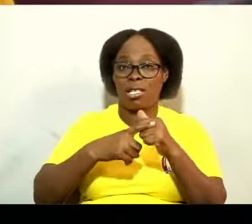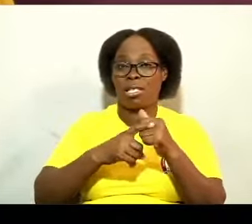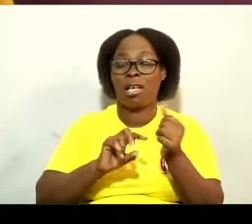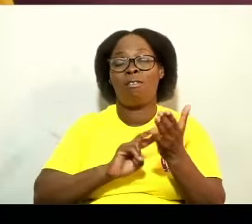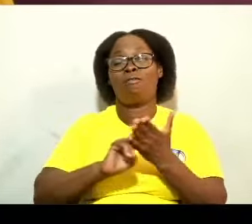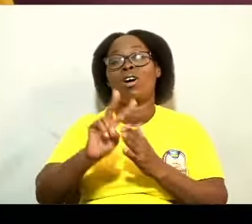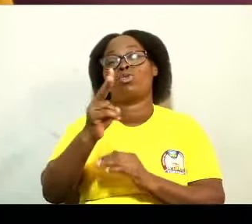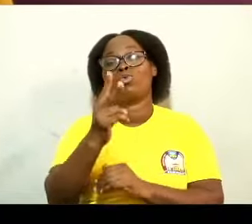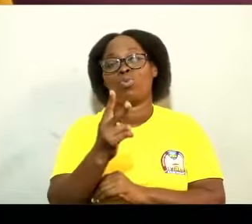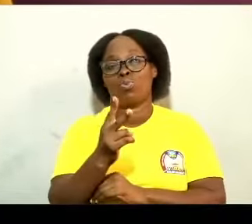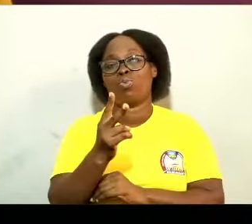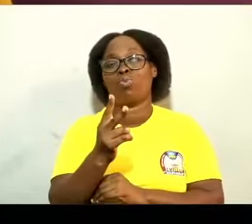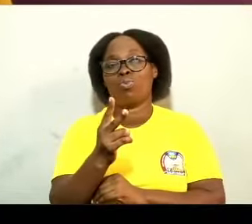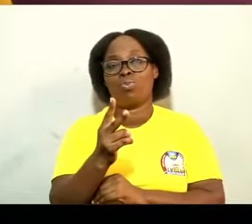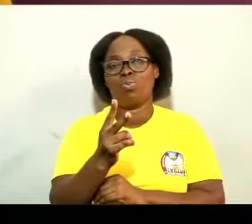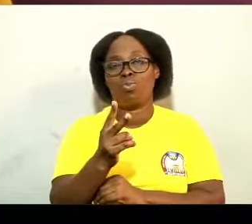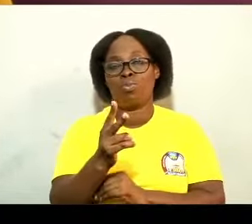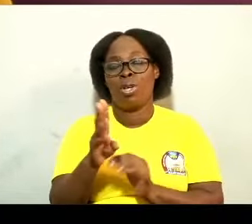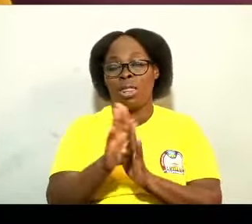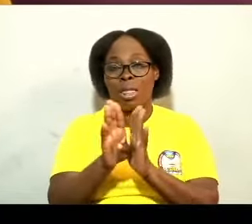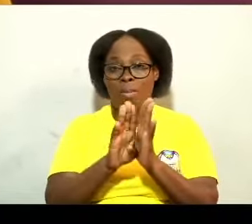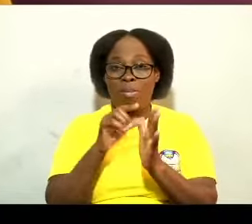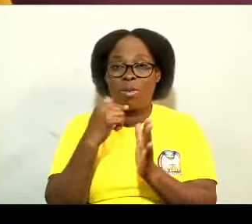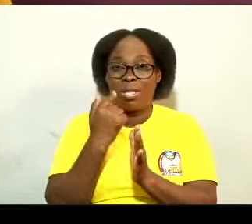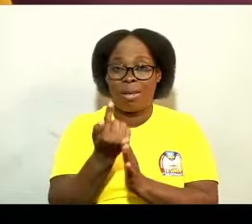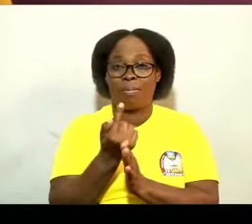la pili, anasema